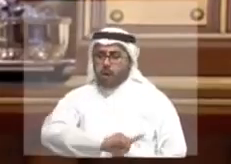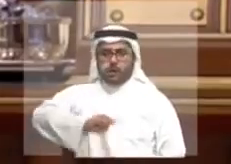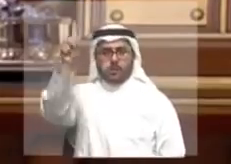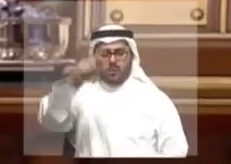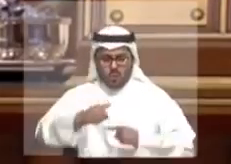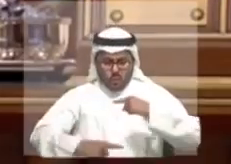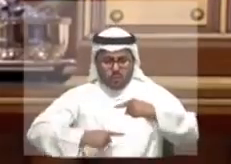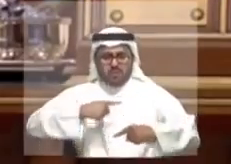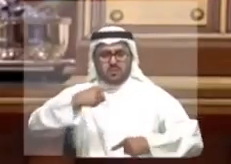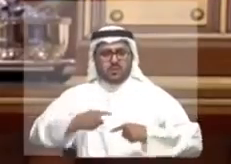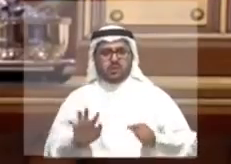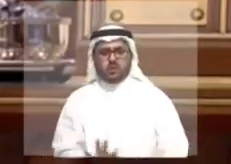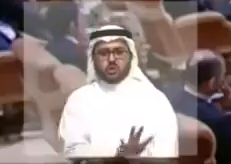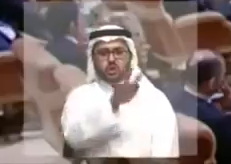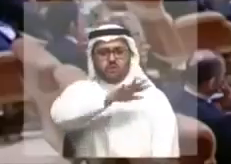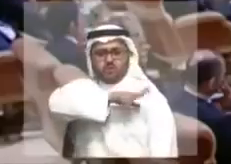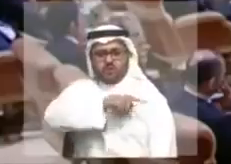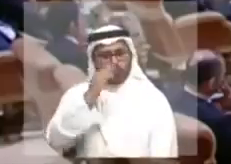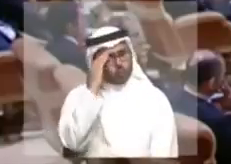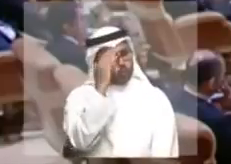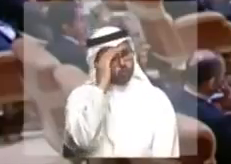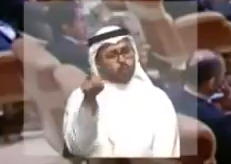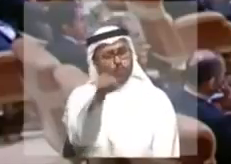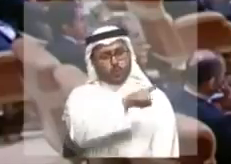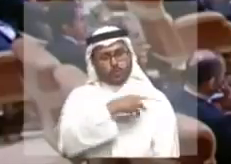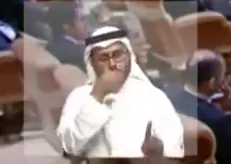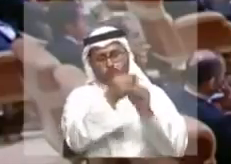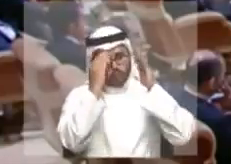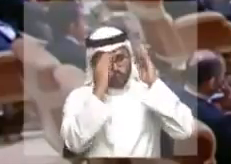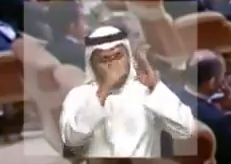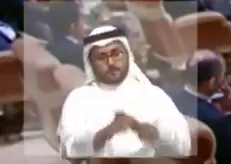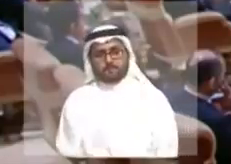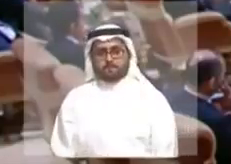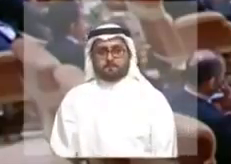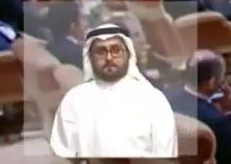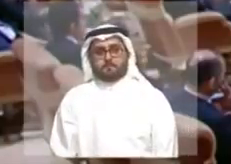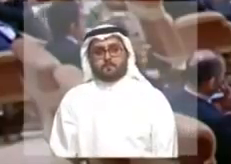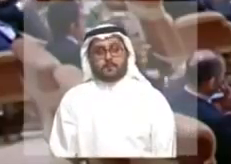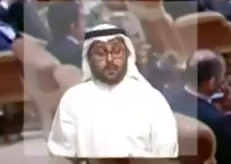ودعمها، فالشعب الفلسطيني يقدر لكم كل هذا.